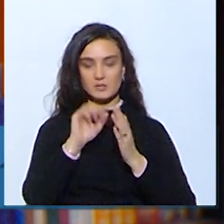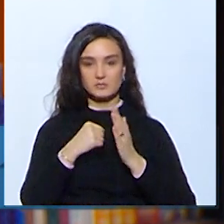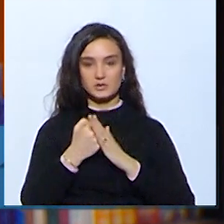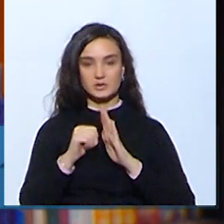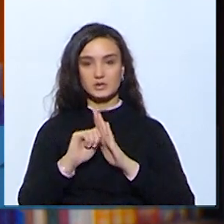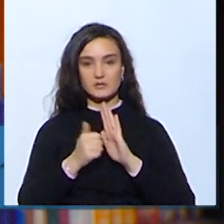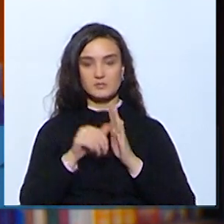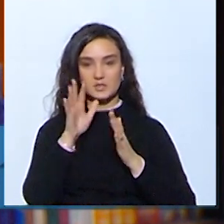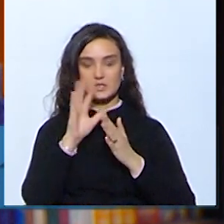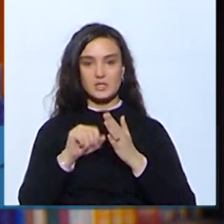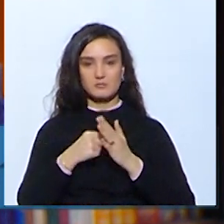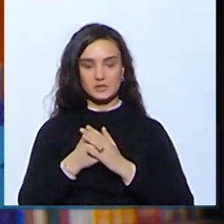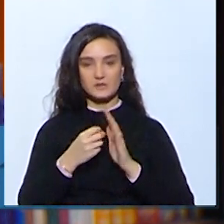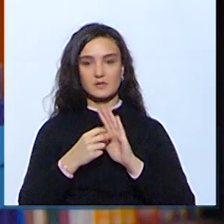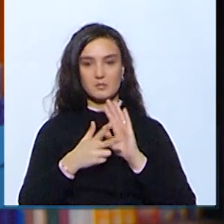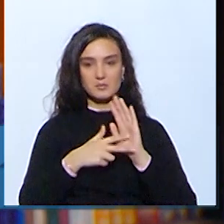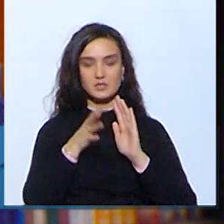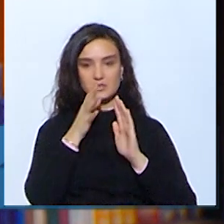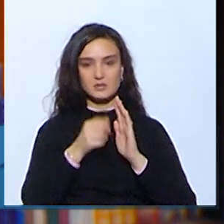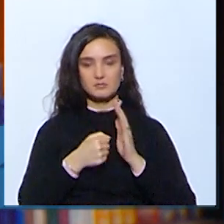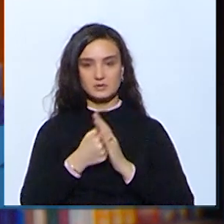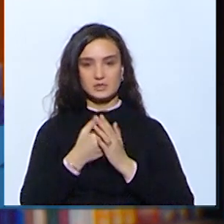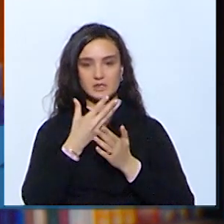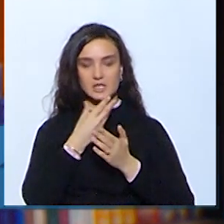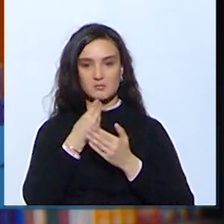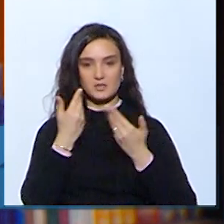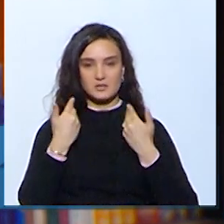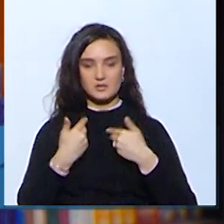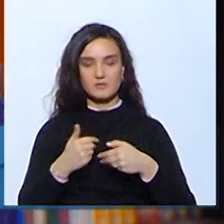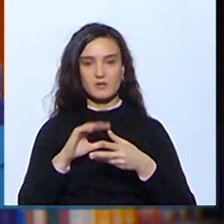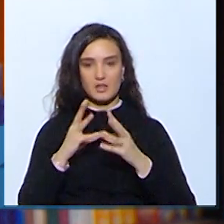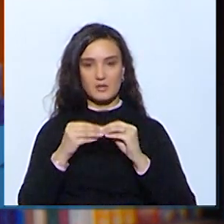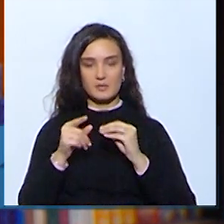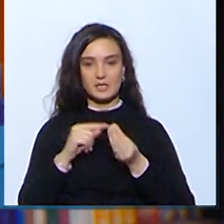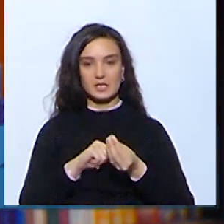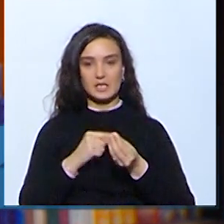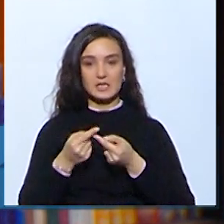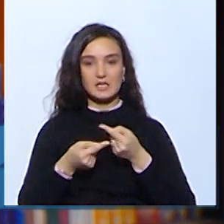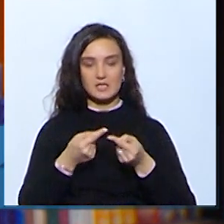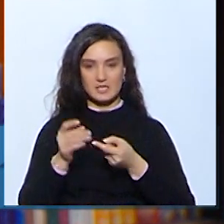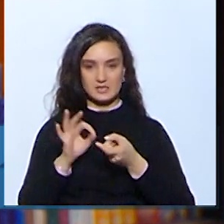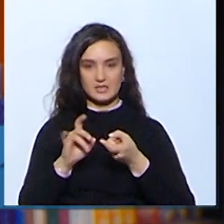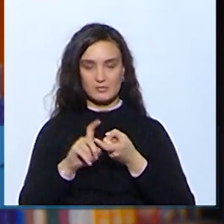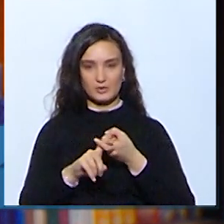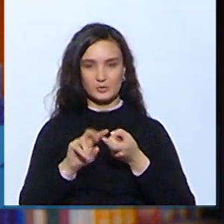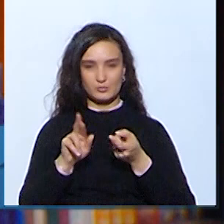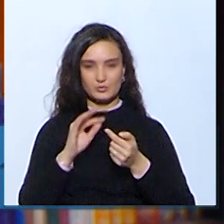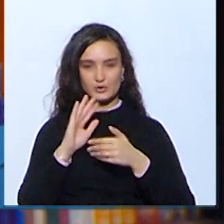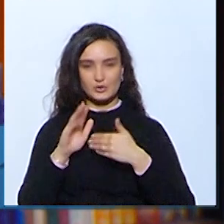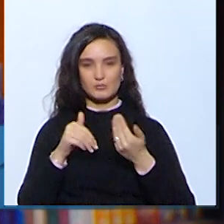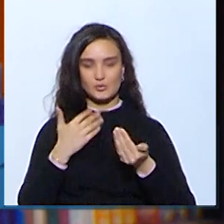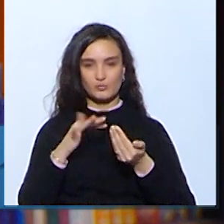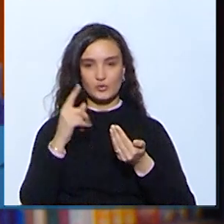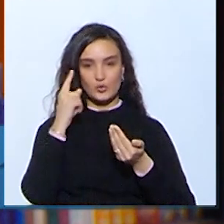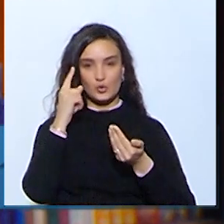16 წლამდე, 18 წლამდე სილამაზე, იერე, ყველაფერი ძინდეთ და გენეტიკაზეა დამოკიდებული და შემდეგ კი